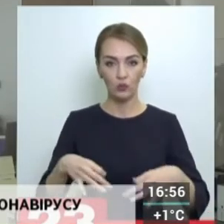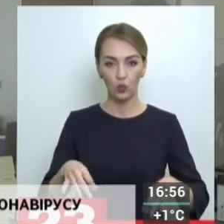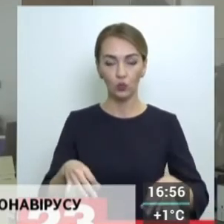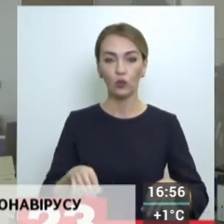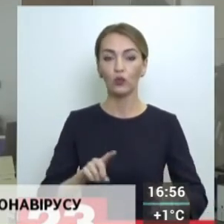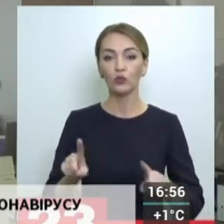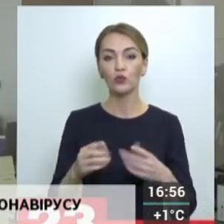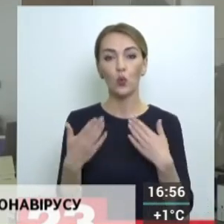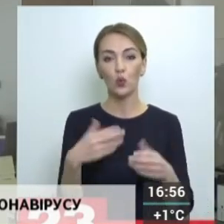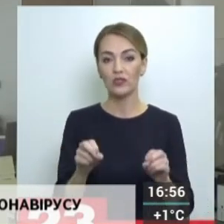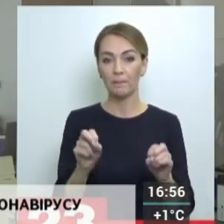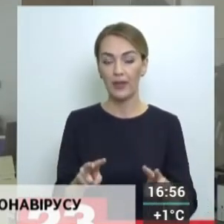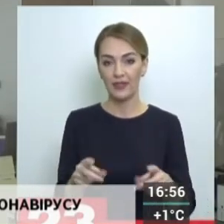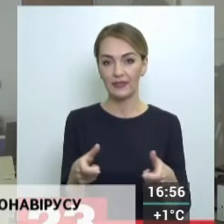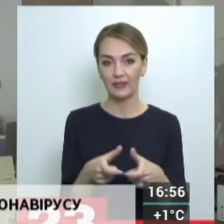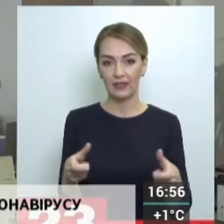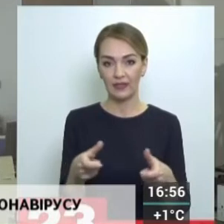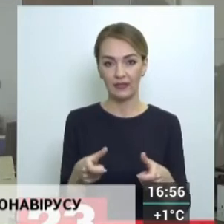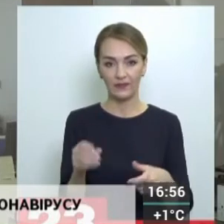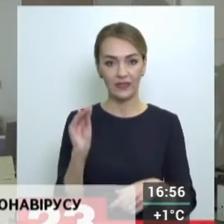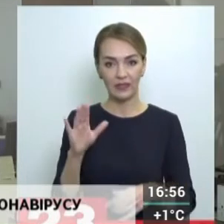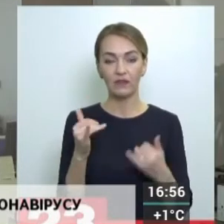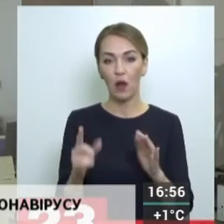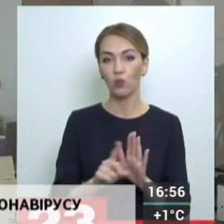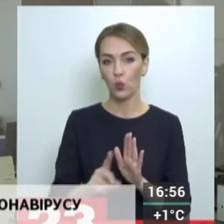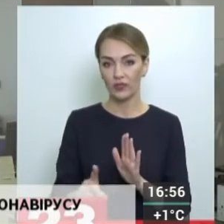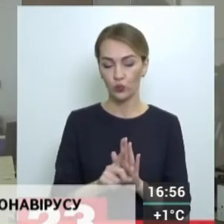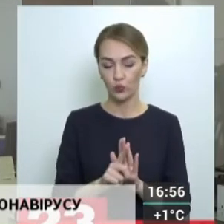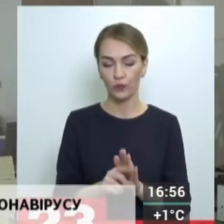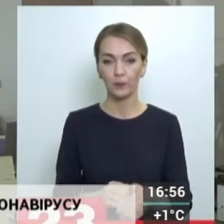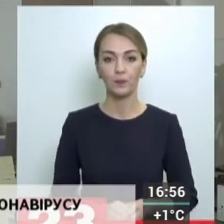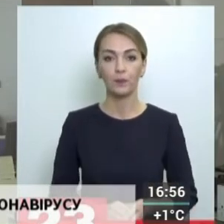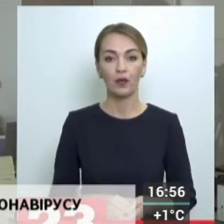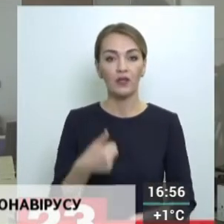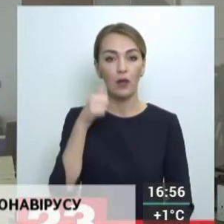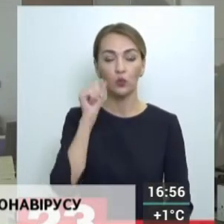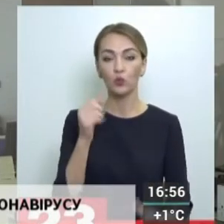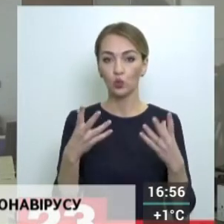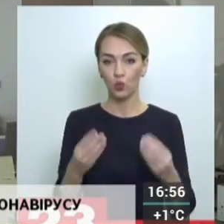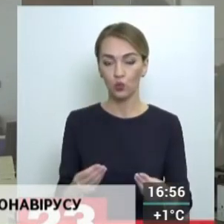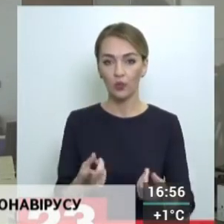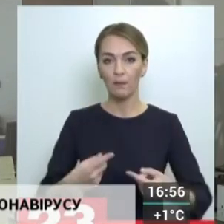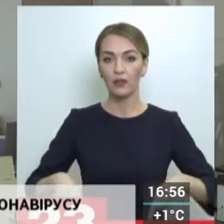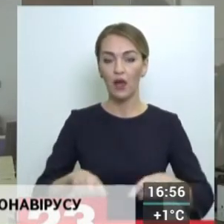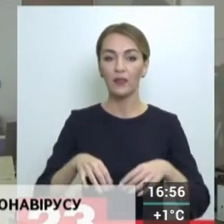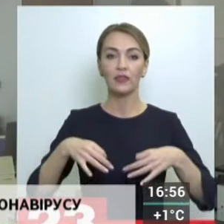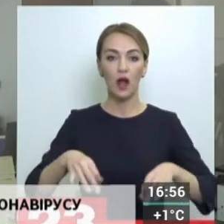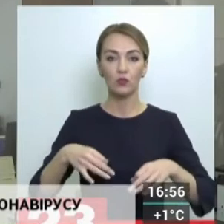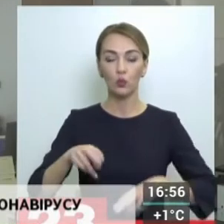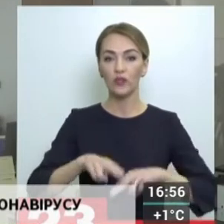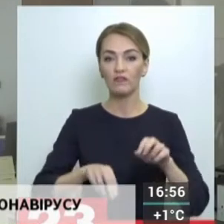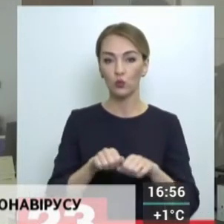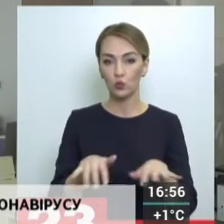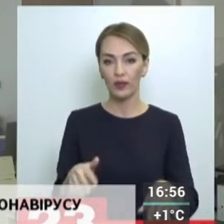щодо спецквитків для проїзду в ньому. За минулу добу Департамент транспортної